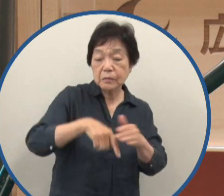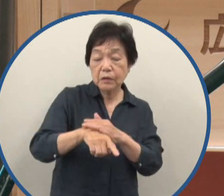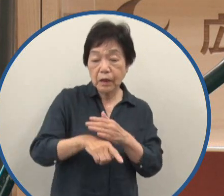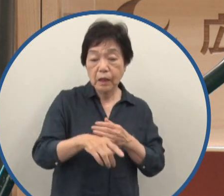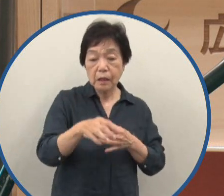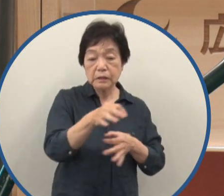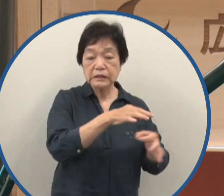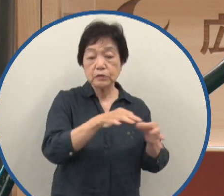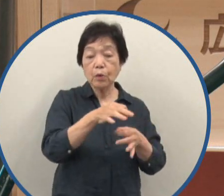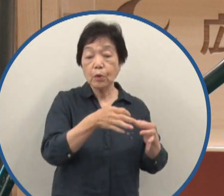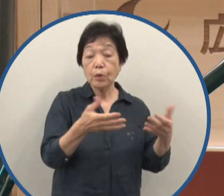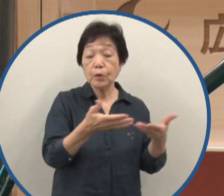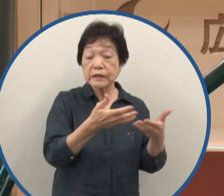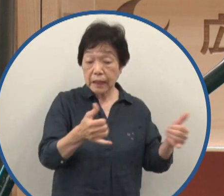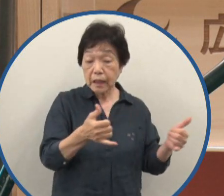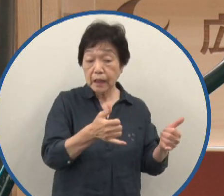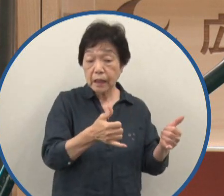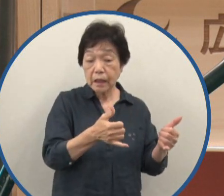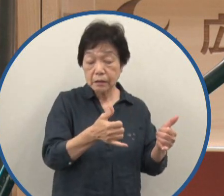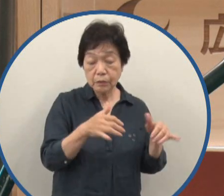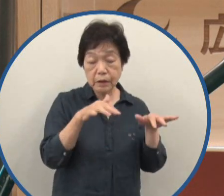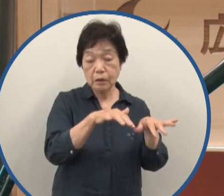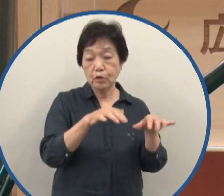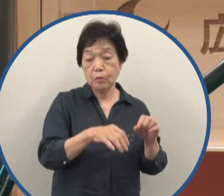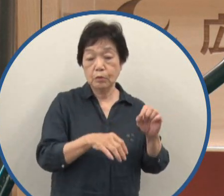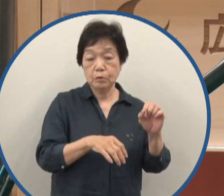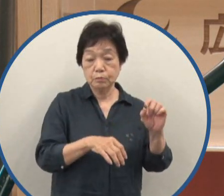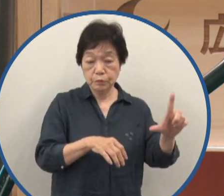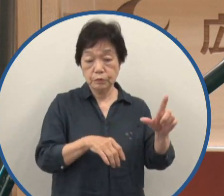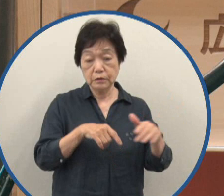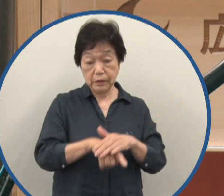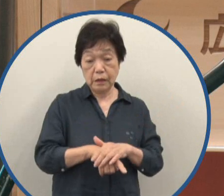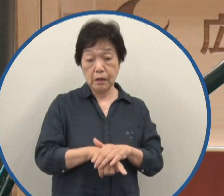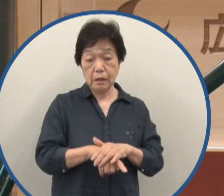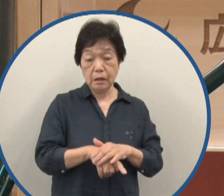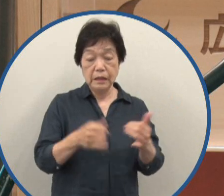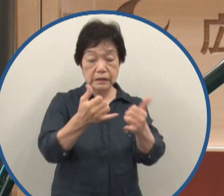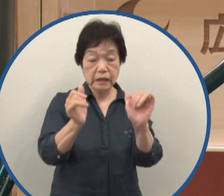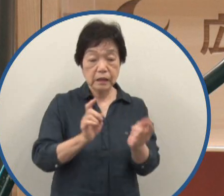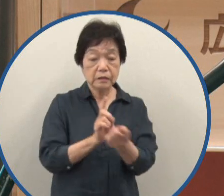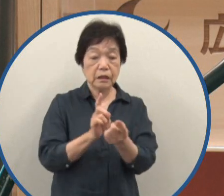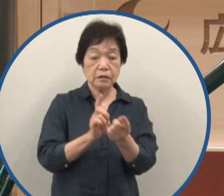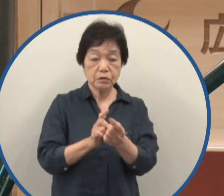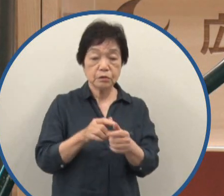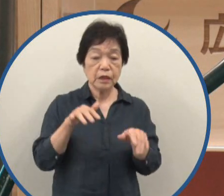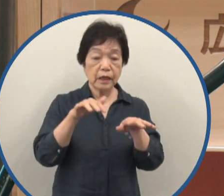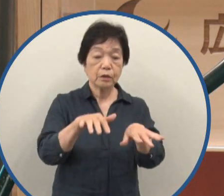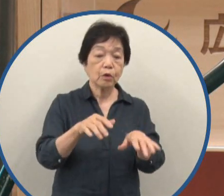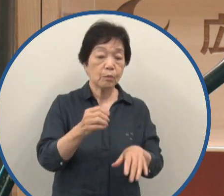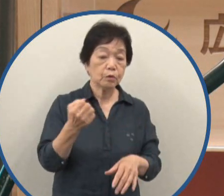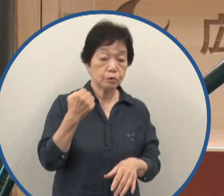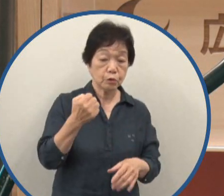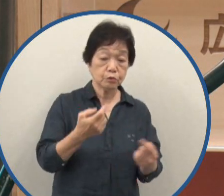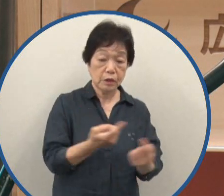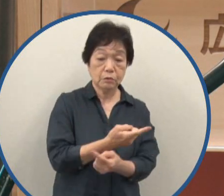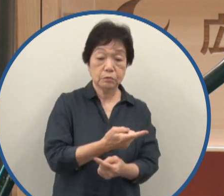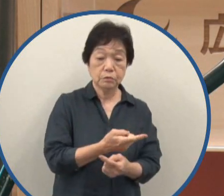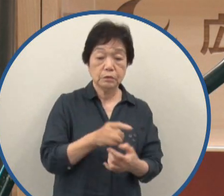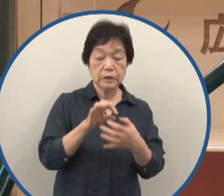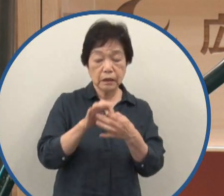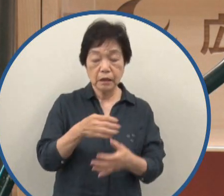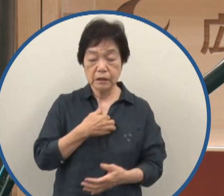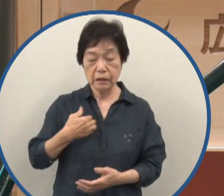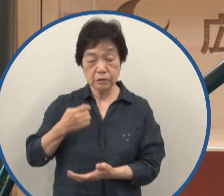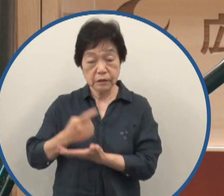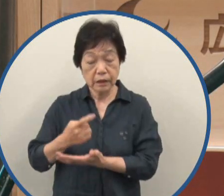影響っていうのはもっと大きくなるわけですよ。で社会に対する影響っていうのももっと大きくなるので、まあ、できる